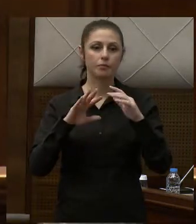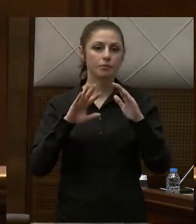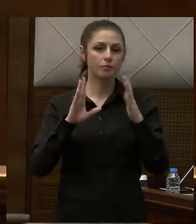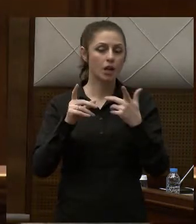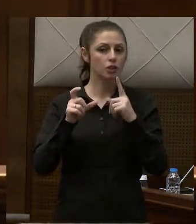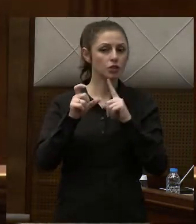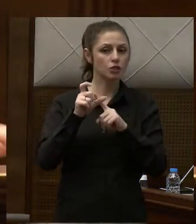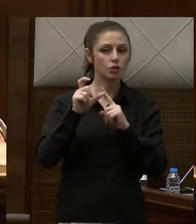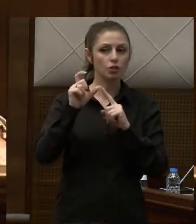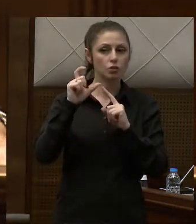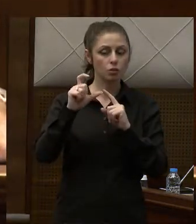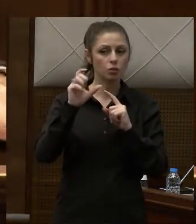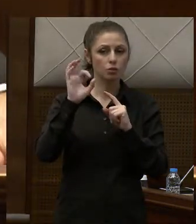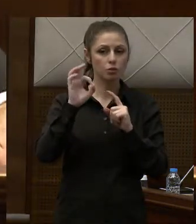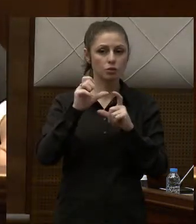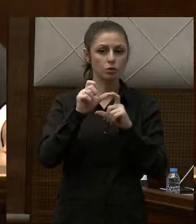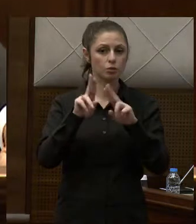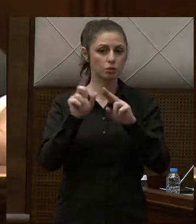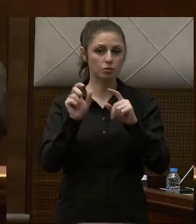arkadaşımız varsa birer...